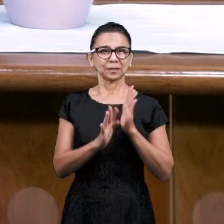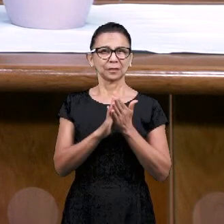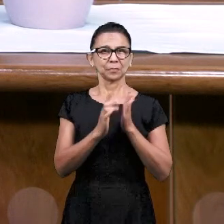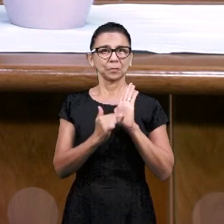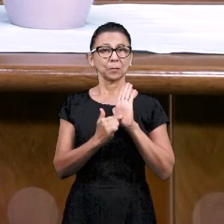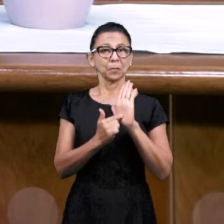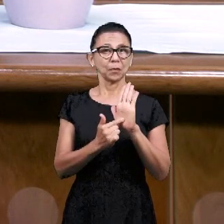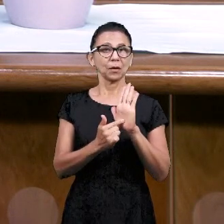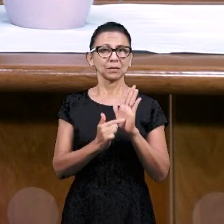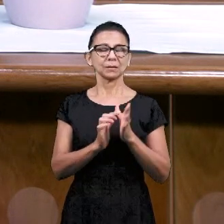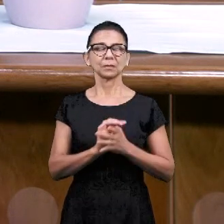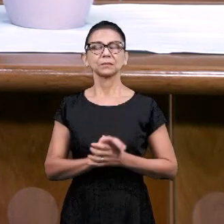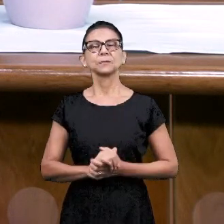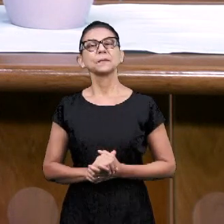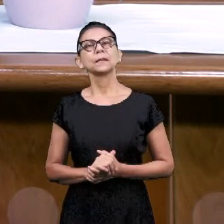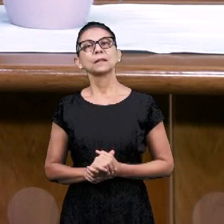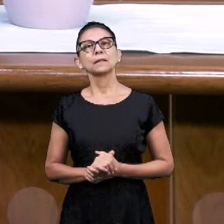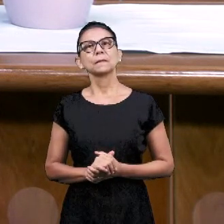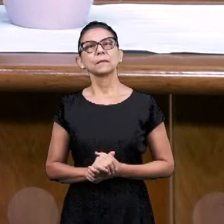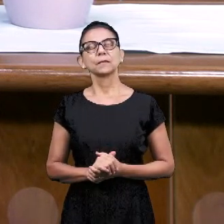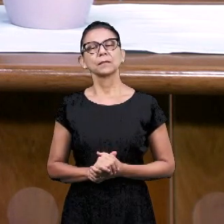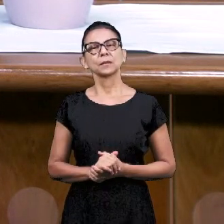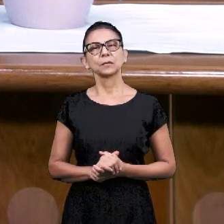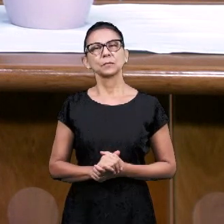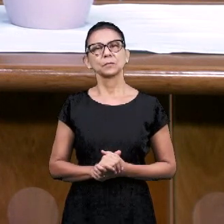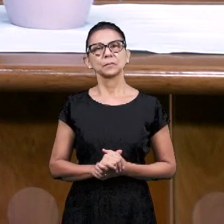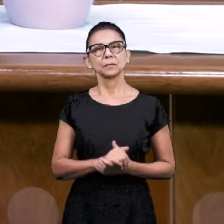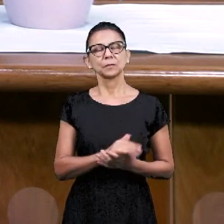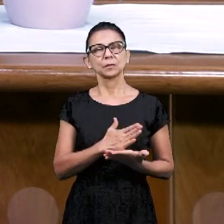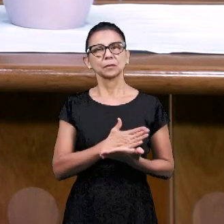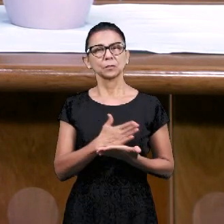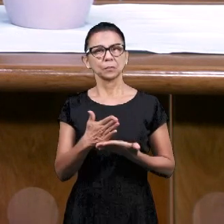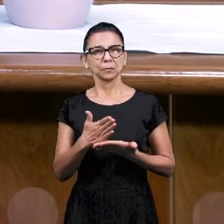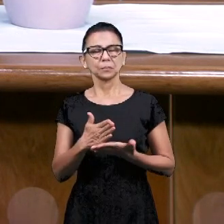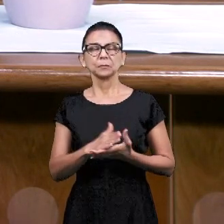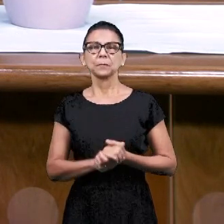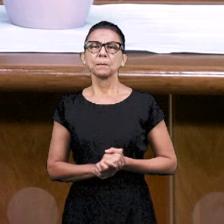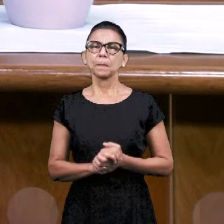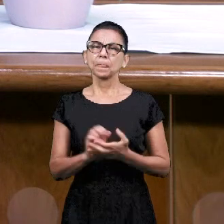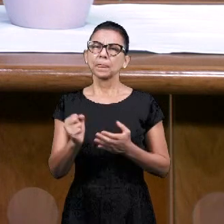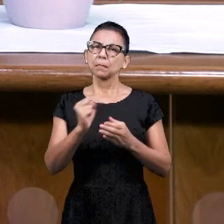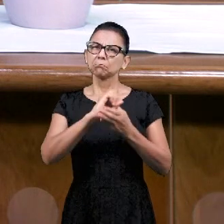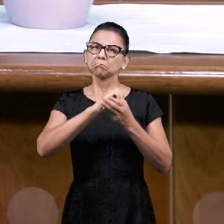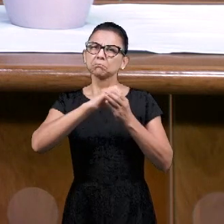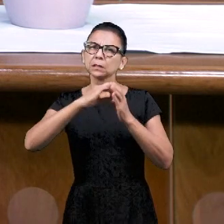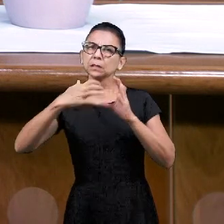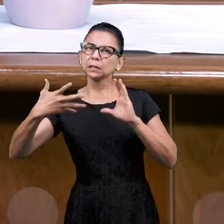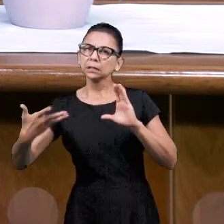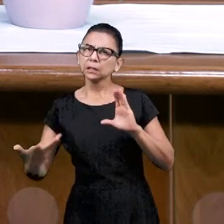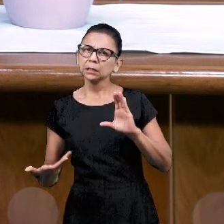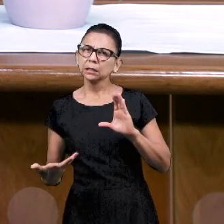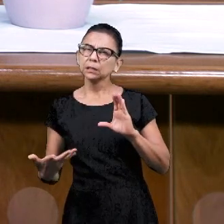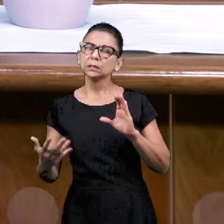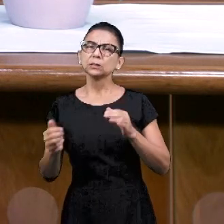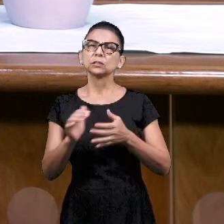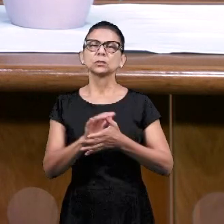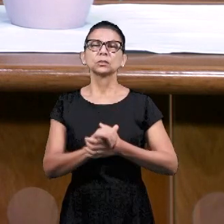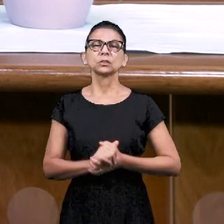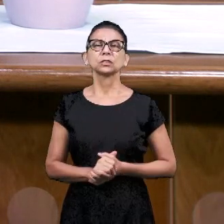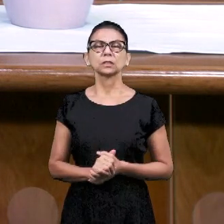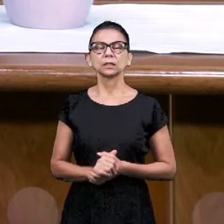ce passage, nous allons tout d'abord montrer aux frères et sœurs, dans cette première partie,